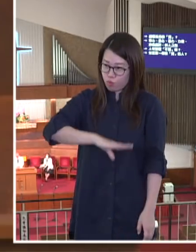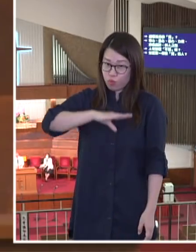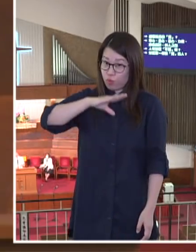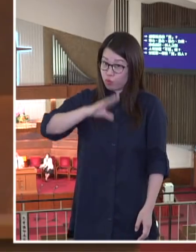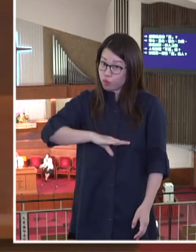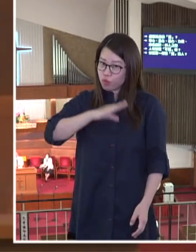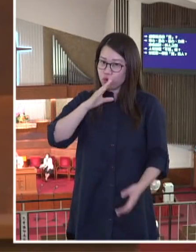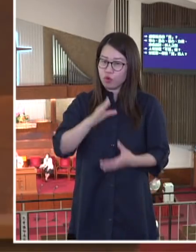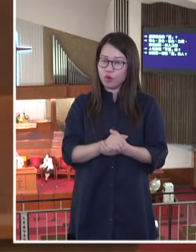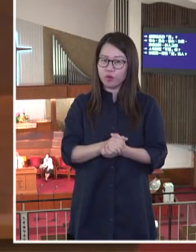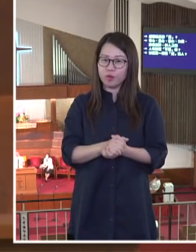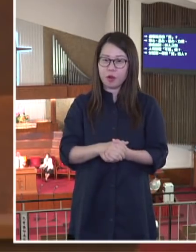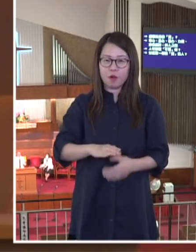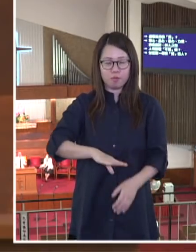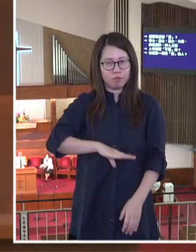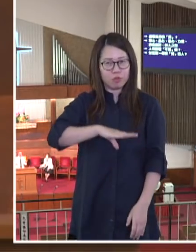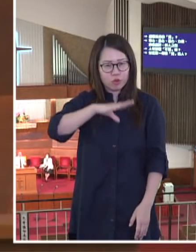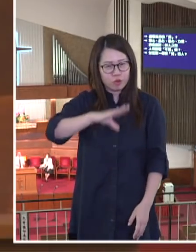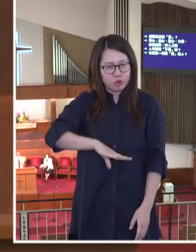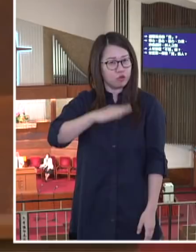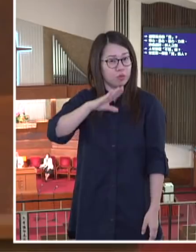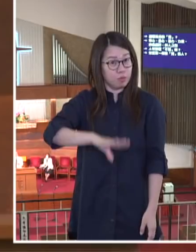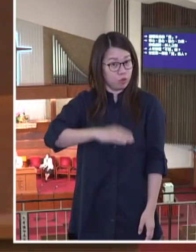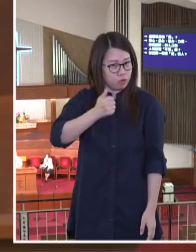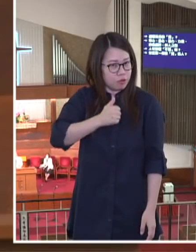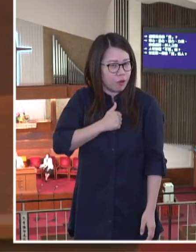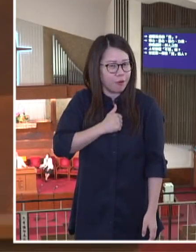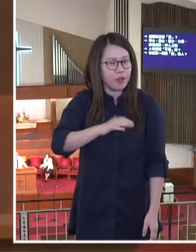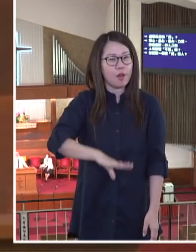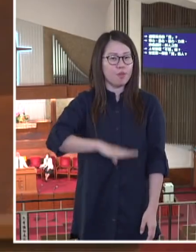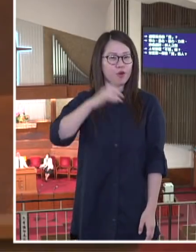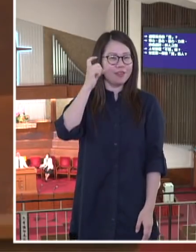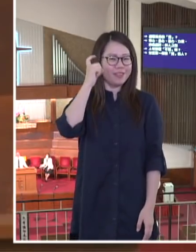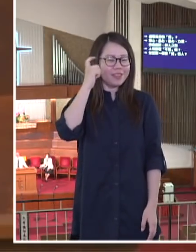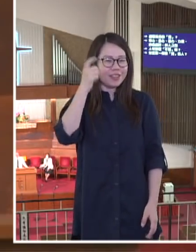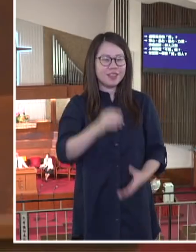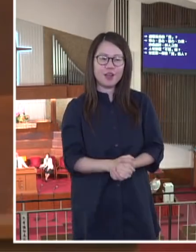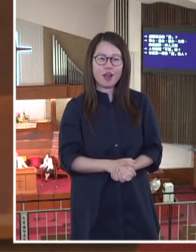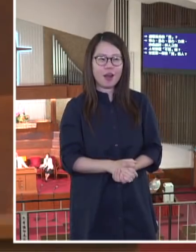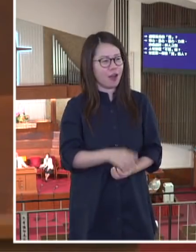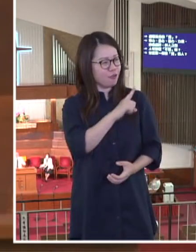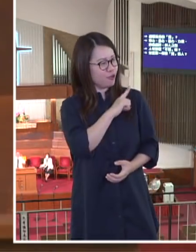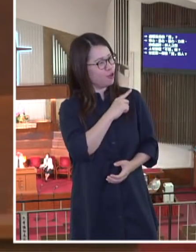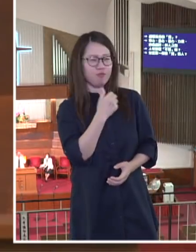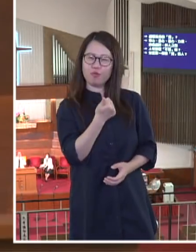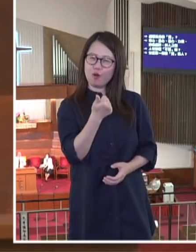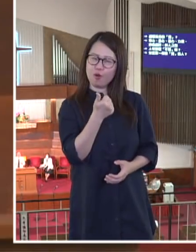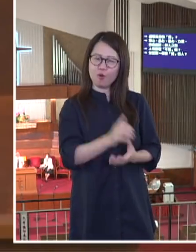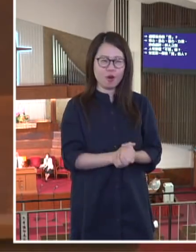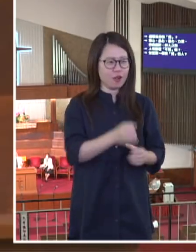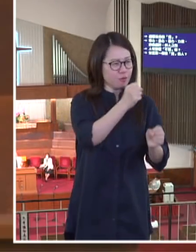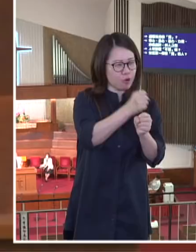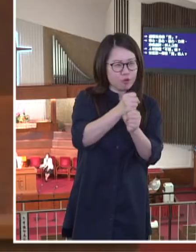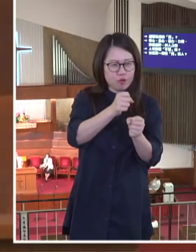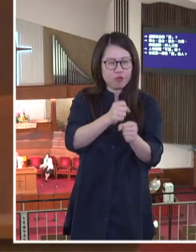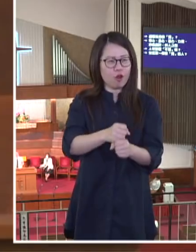满可以系满足啊，系好满意啊，你都觉得自己都好满意自己啊，满意自己成就啊，满意自己个即系仲